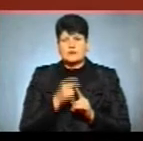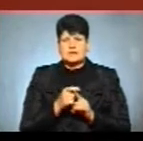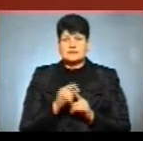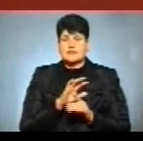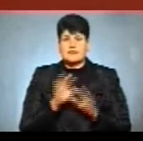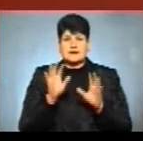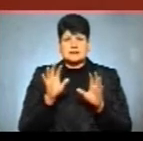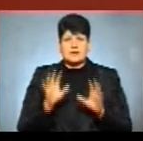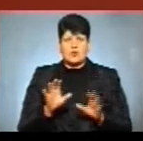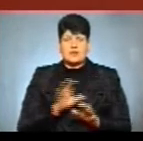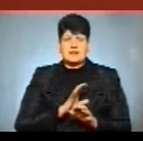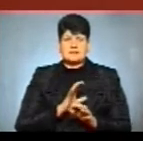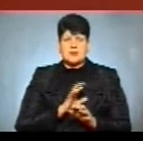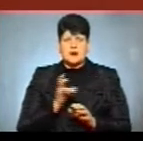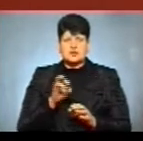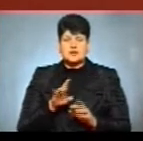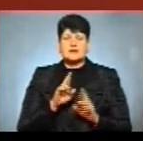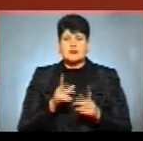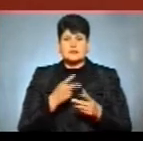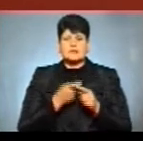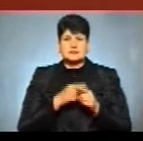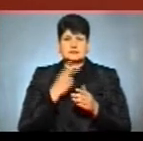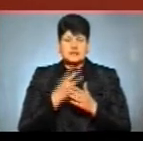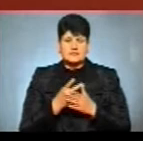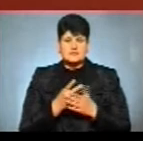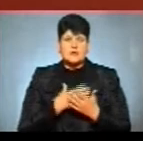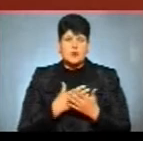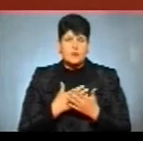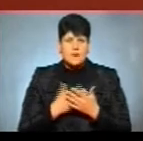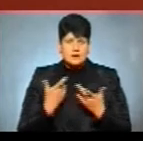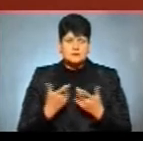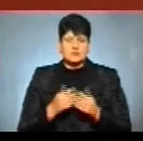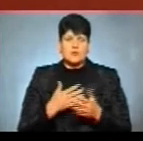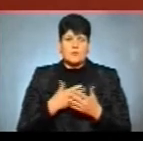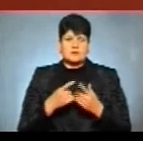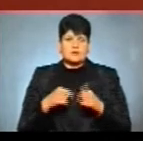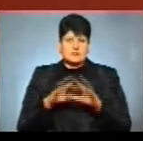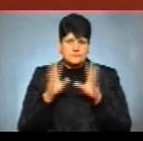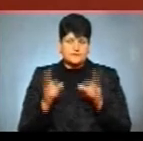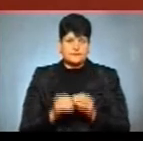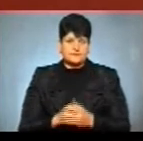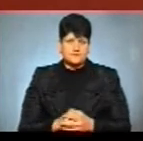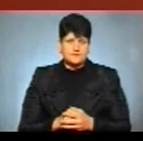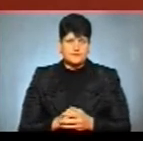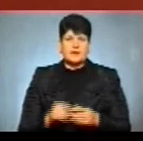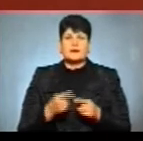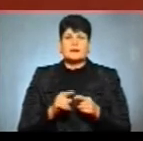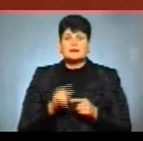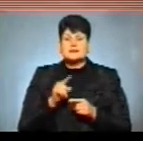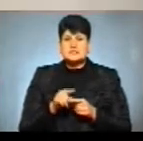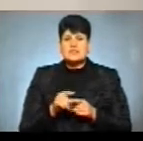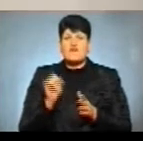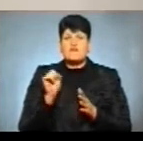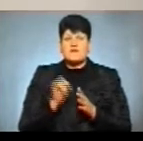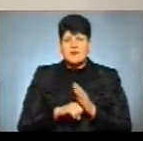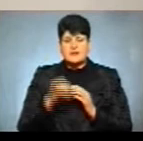відповідальності за незаконне збагачення, як реагує громадськість і ваша громадська організація, зокрема? Насправді це